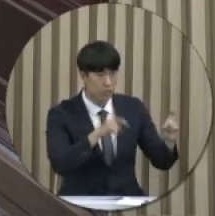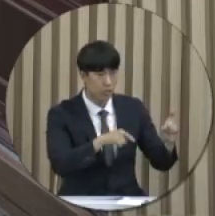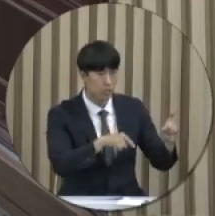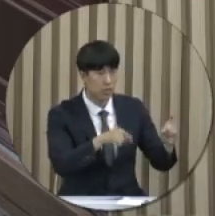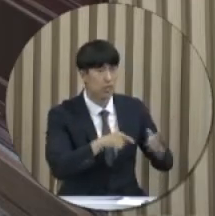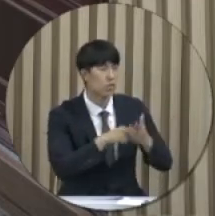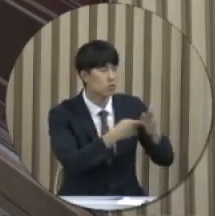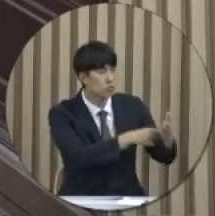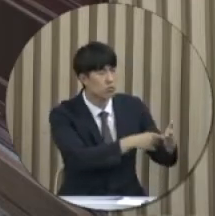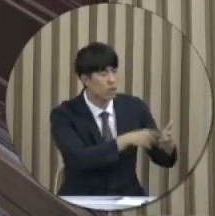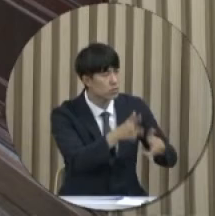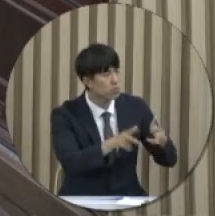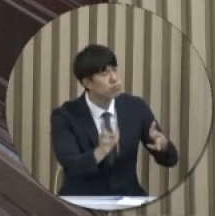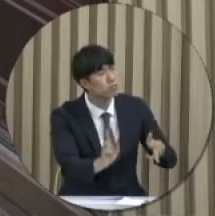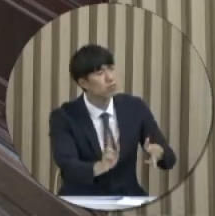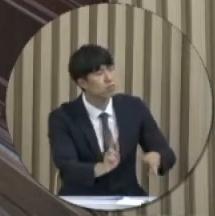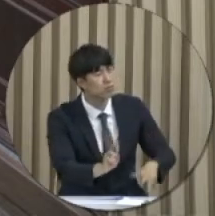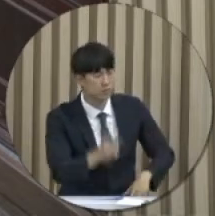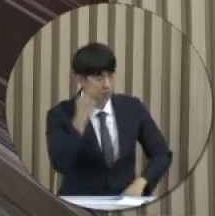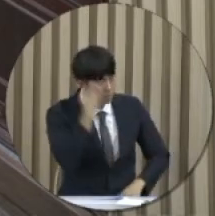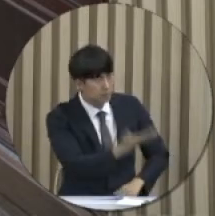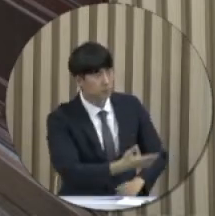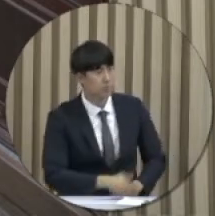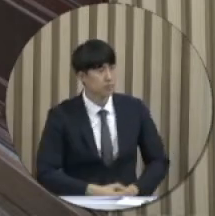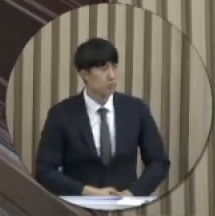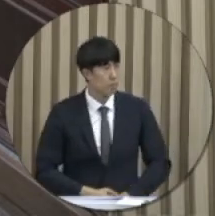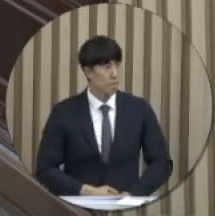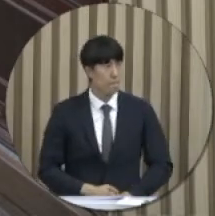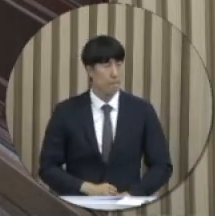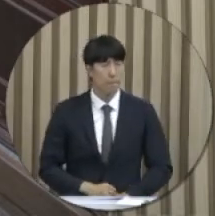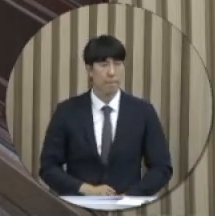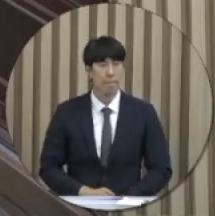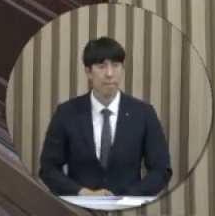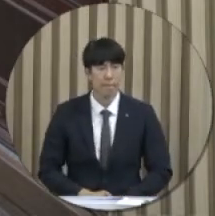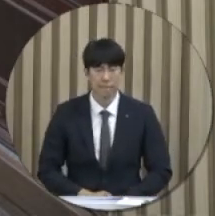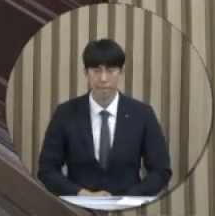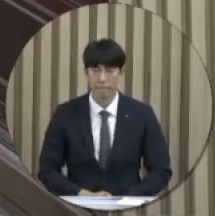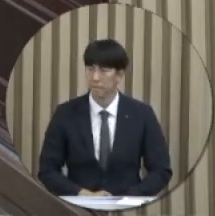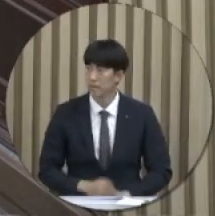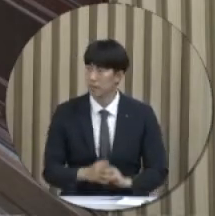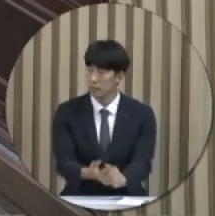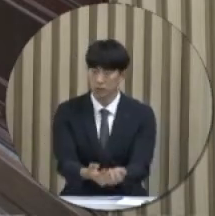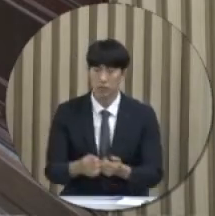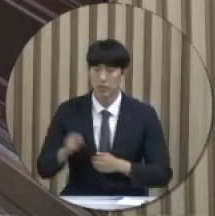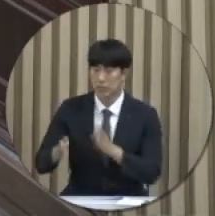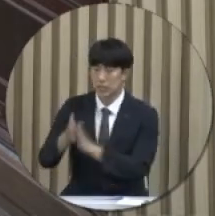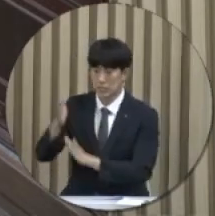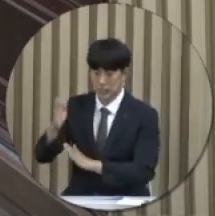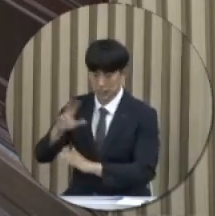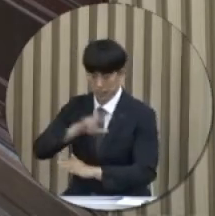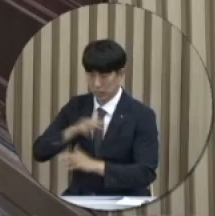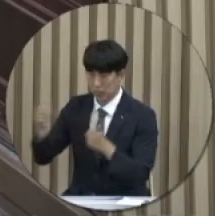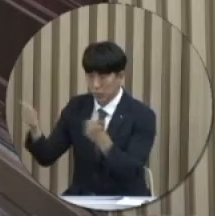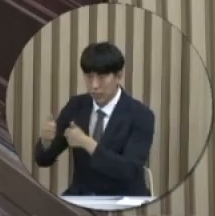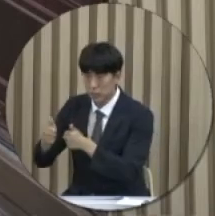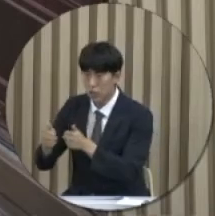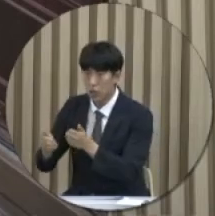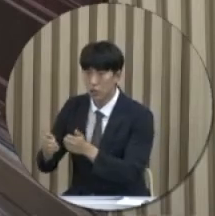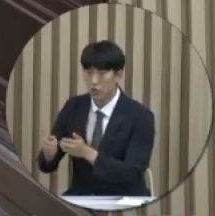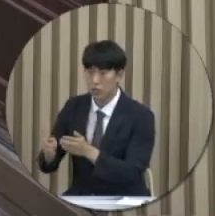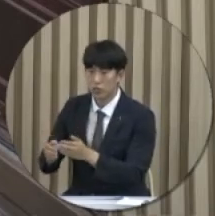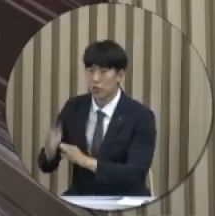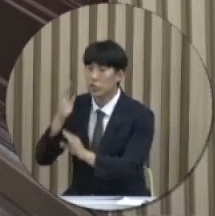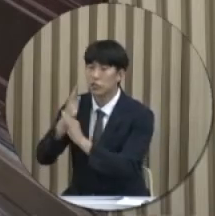진행한 상황은 어떻게 되느냐라는 질문입니다. 혹시 그전 답변 가능하십니까? 시의회에서 주민제한